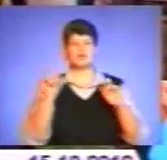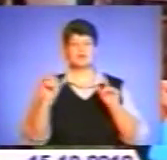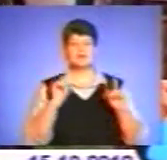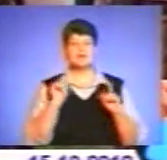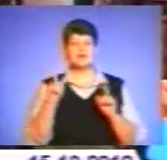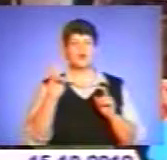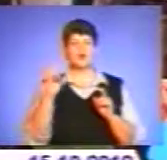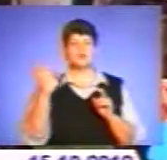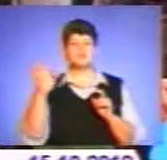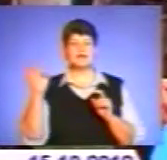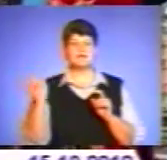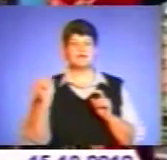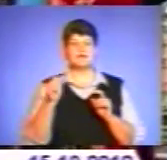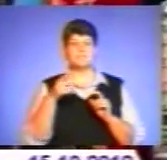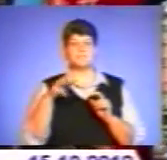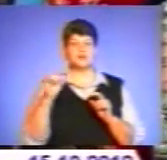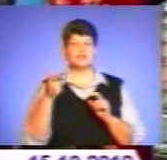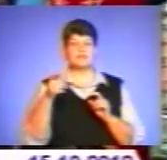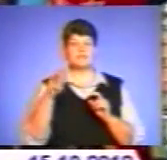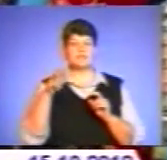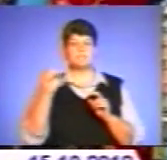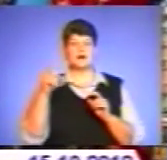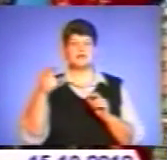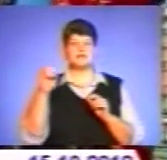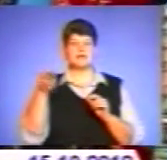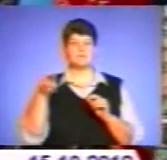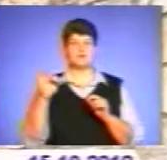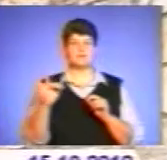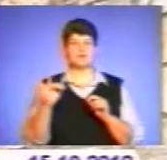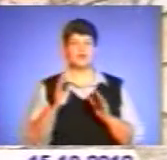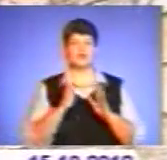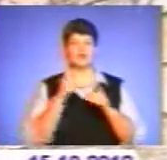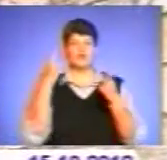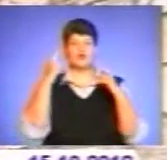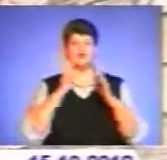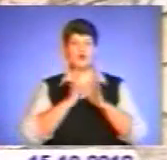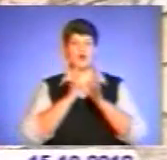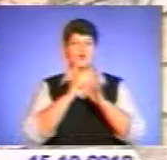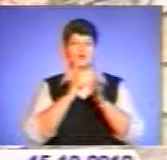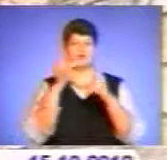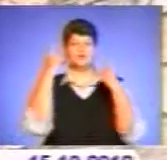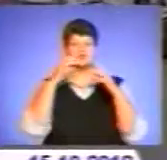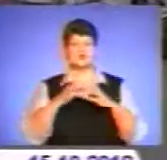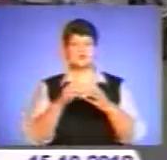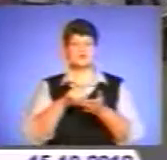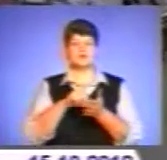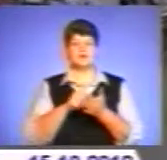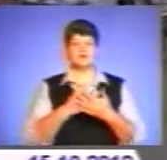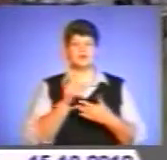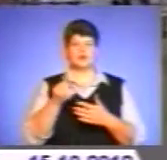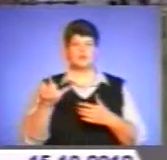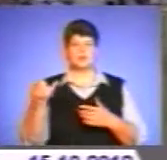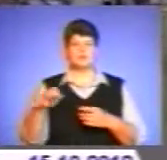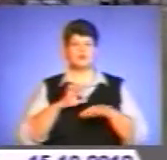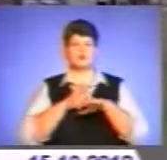козацький марш гетьмана Мазепи. По завершенні літургії святкова хода творчих колективів та представників громадськості пройшла вулицями